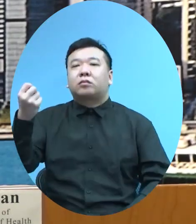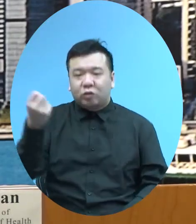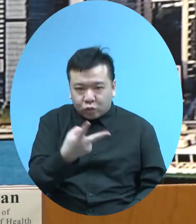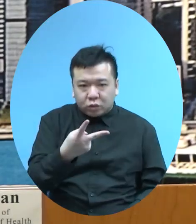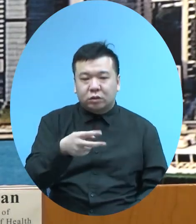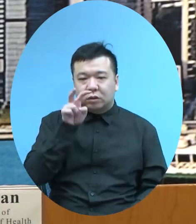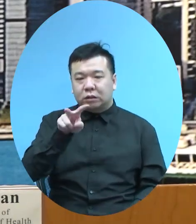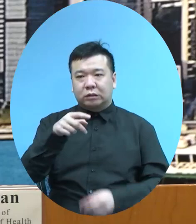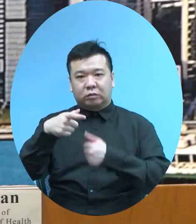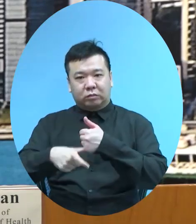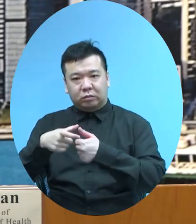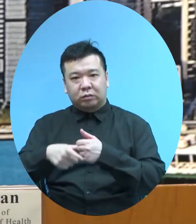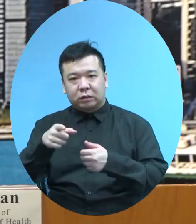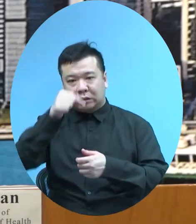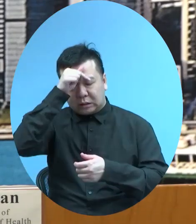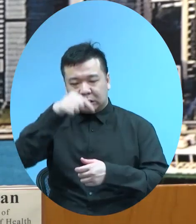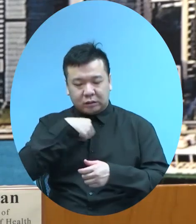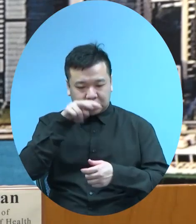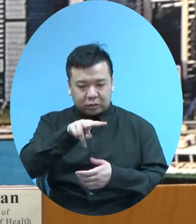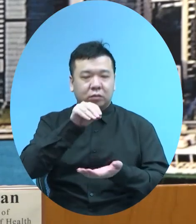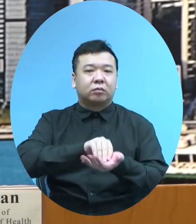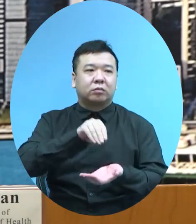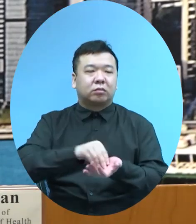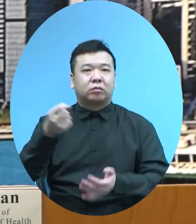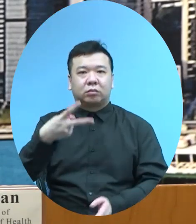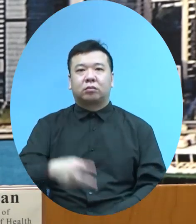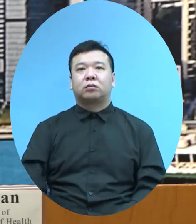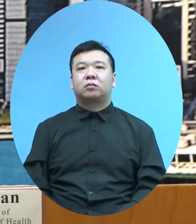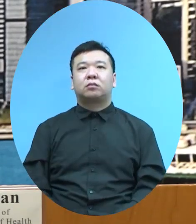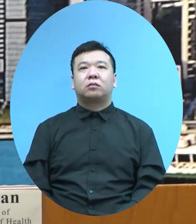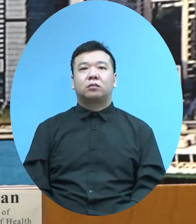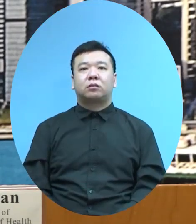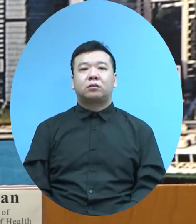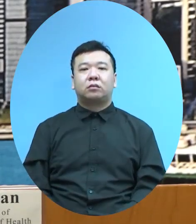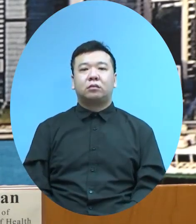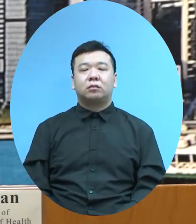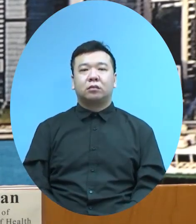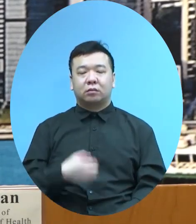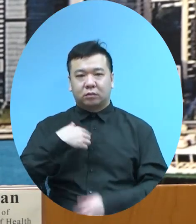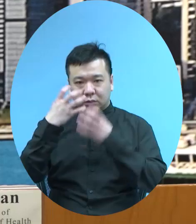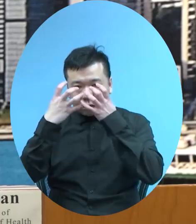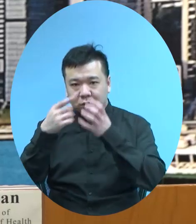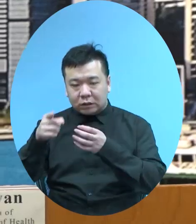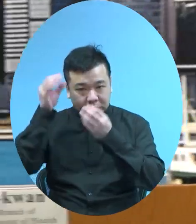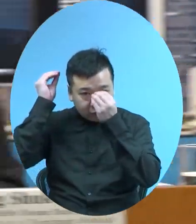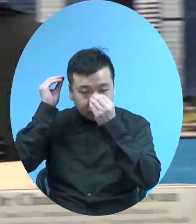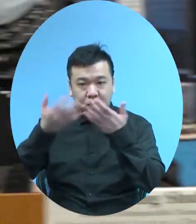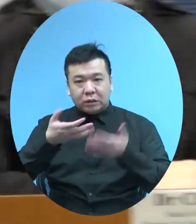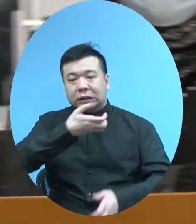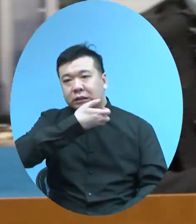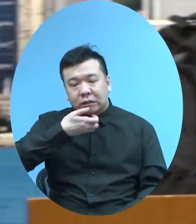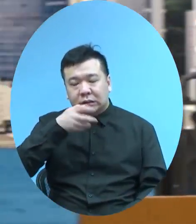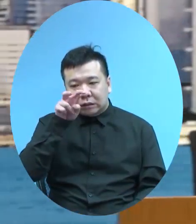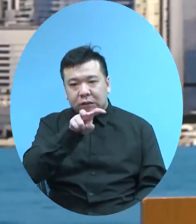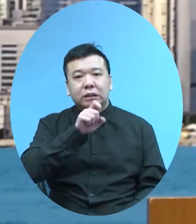成個人，其實醫生都係有個臨床嘅決定咁樣去。 我哋都留意到意大利啊或者伊朗嘅情況嘅，